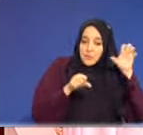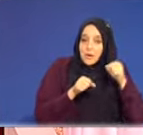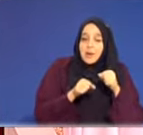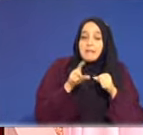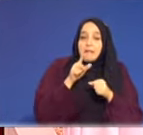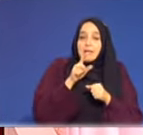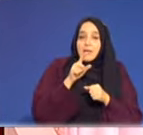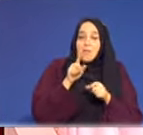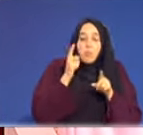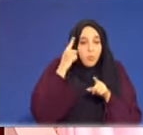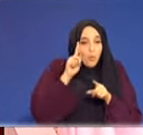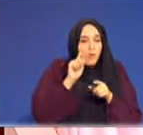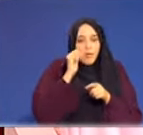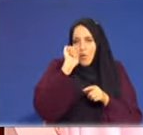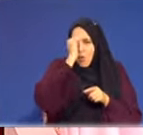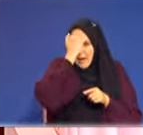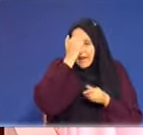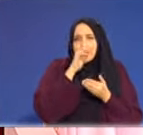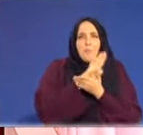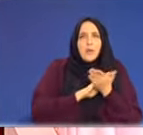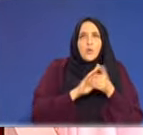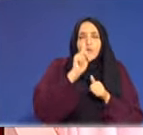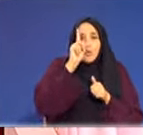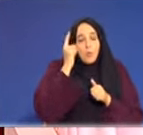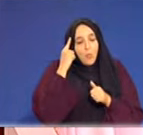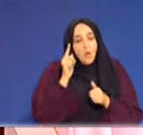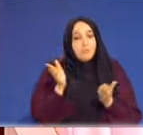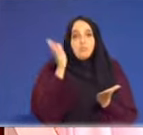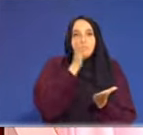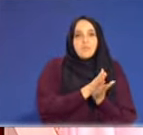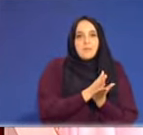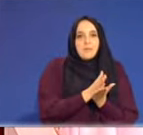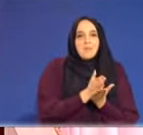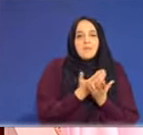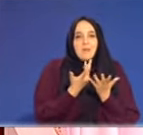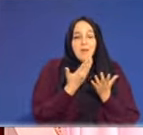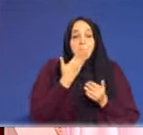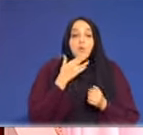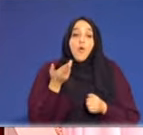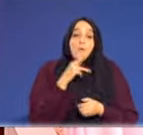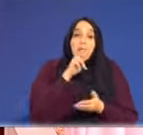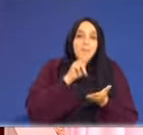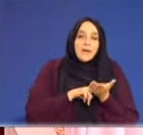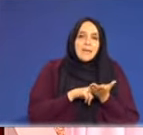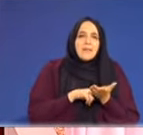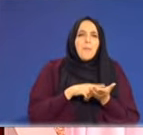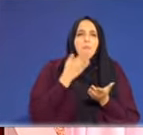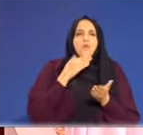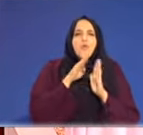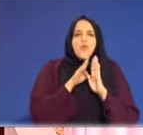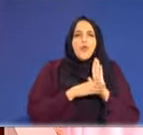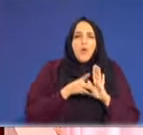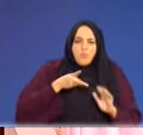التوبة والعودة إلى جادة الحق والصواب. نعم. فالرجوع إلى الحق أفضل من التمادي في الباطل. الباطل.